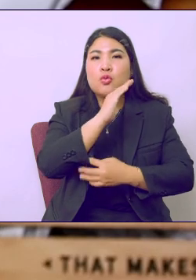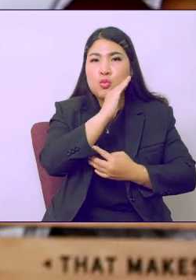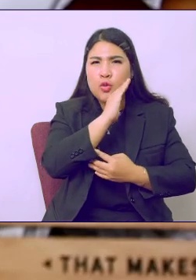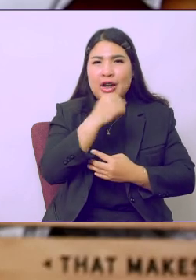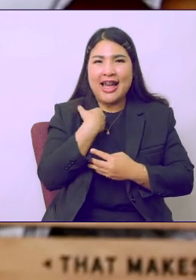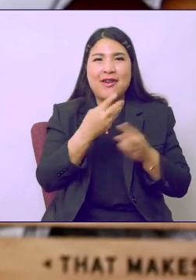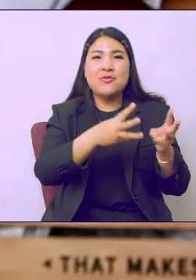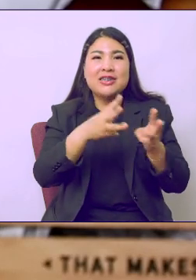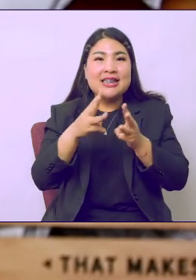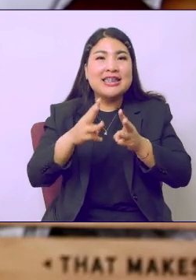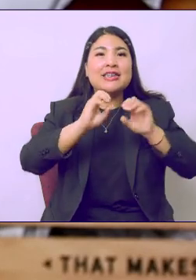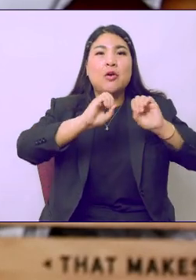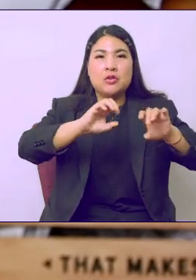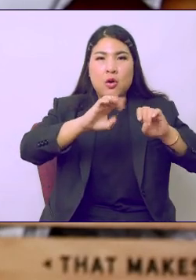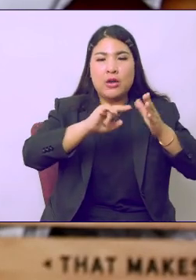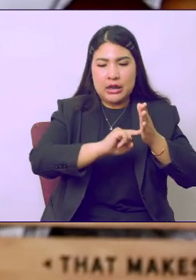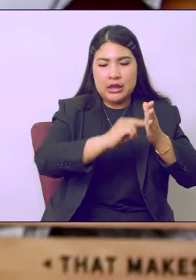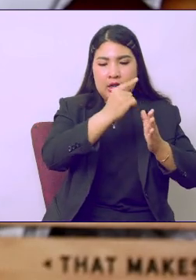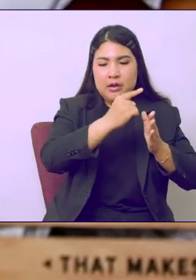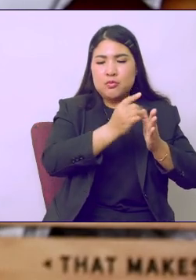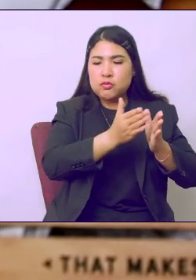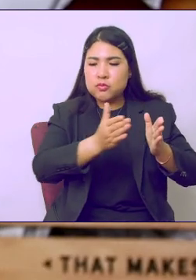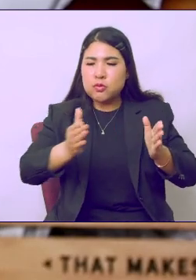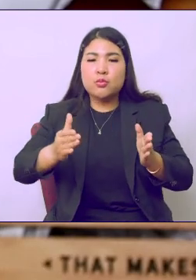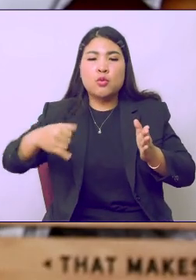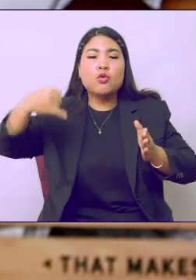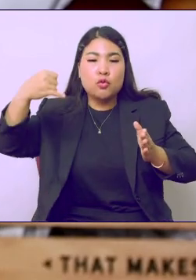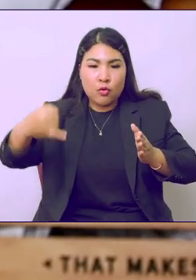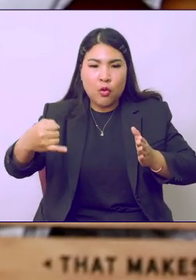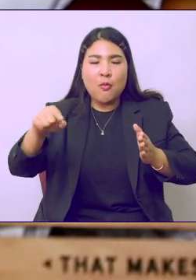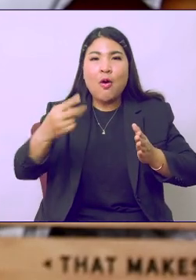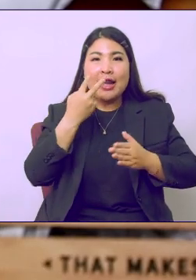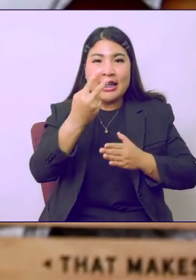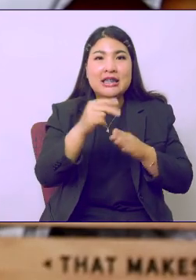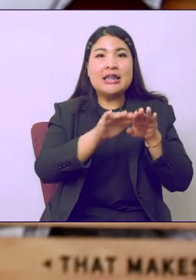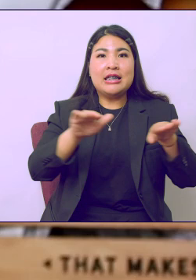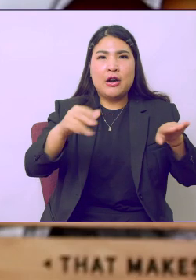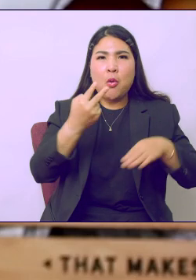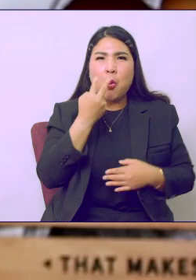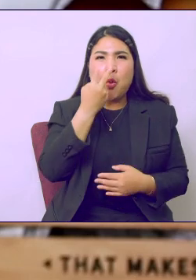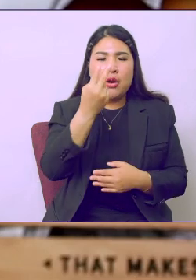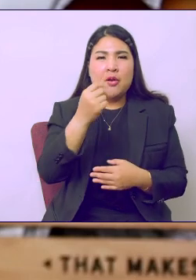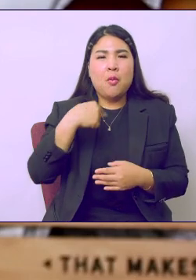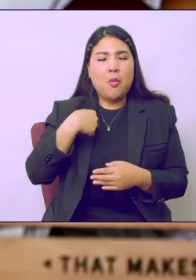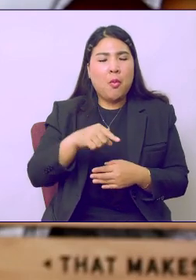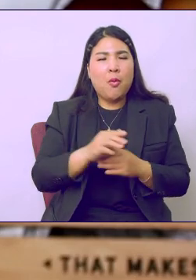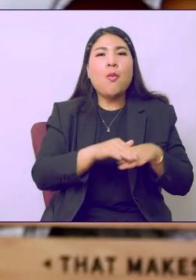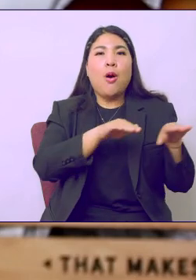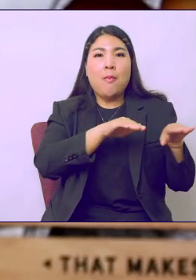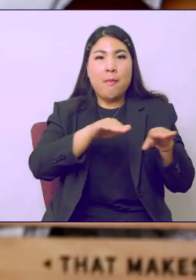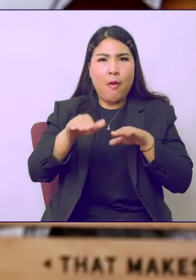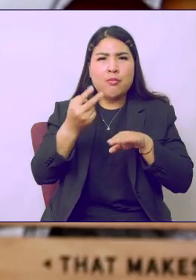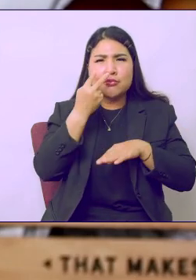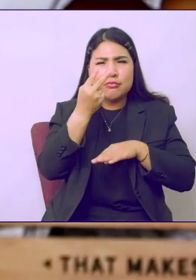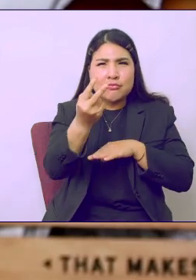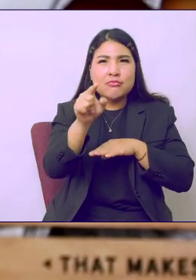การเนี้ยนะครับทั้งตอนที่เราเริ่มแล้วเราจบเนี่ยน้องๆอ่ะรู้สึกว่ามั่นคงนะครับแล้วก็มีความพร้อมในการจะเรียนรู้